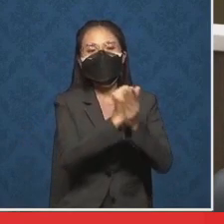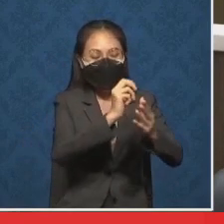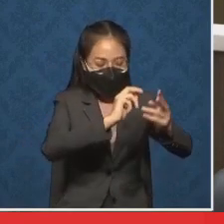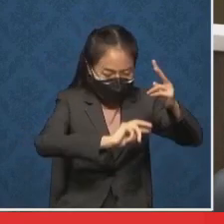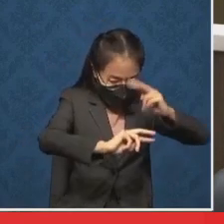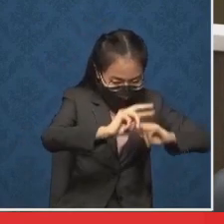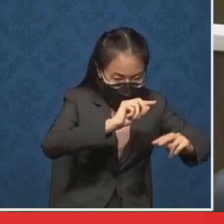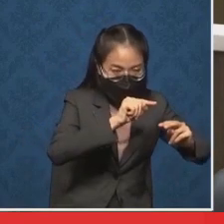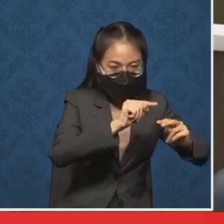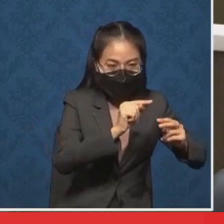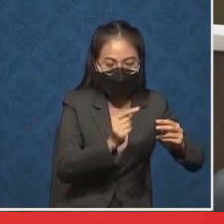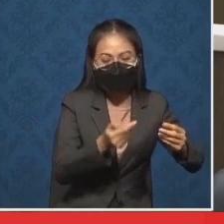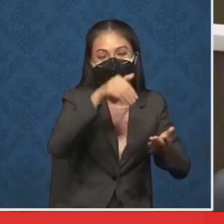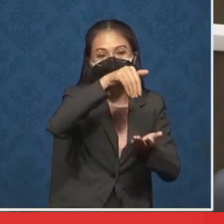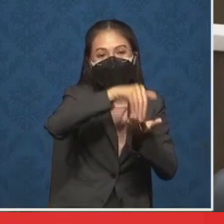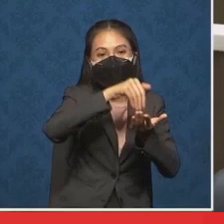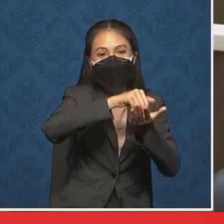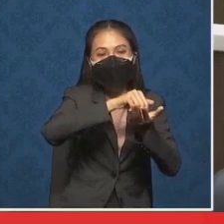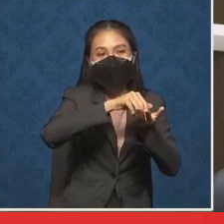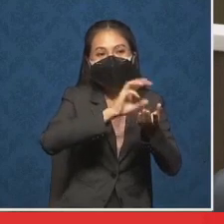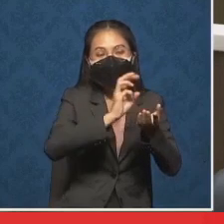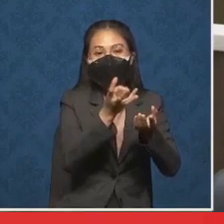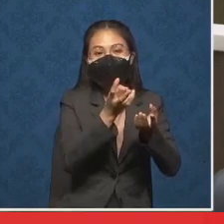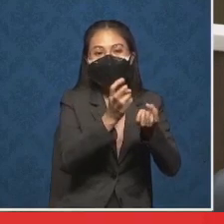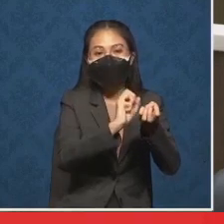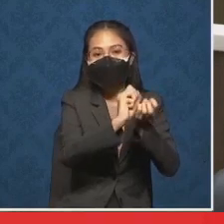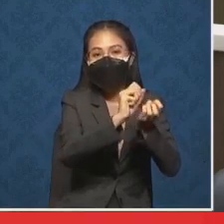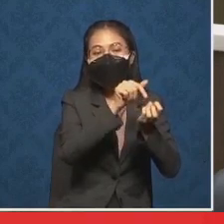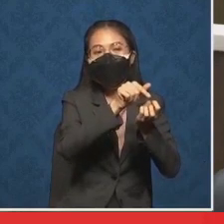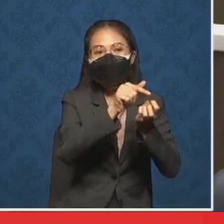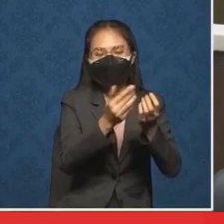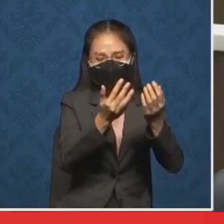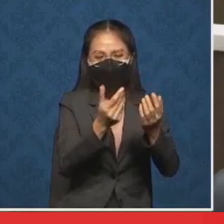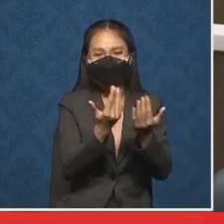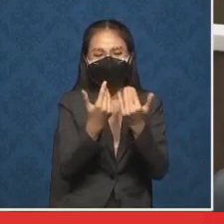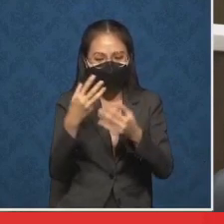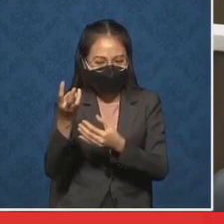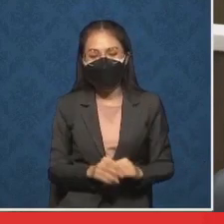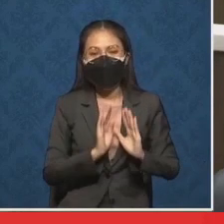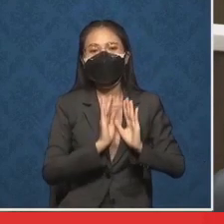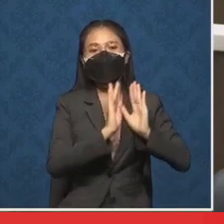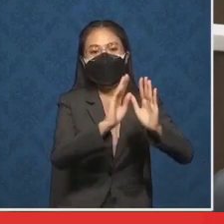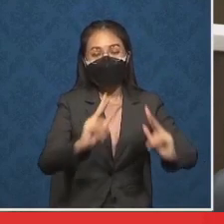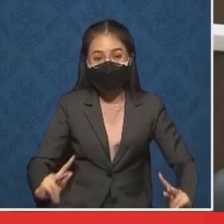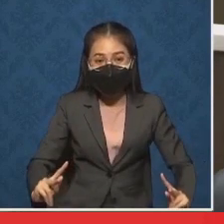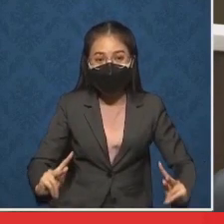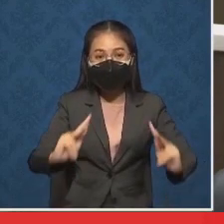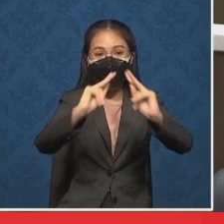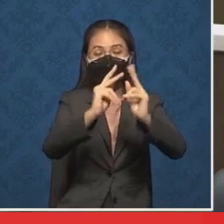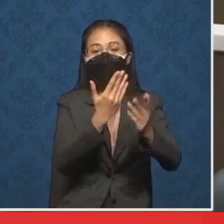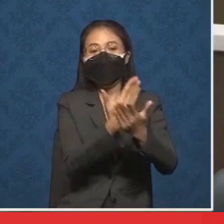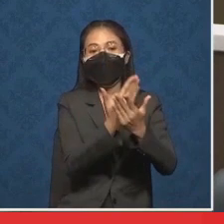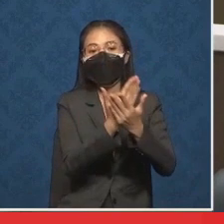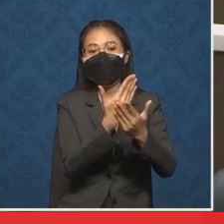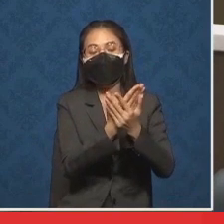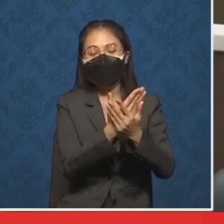แหล่งรับซื้อข้าวข้าวราคาถูกอยู่แล้วก็ยังถูกลดลงไปอีกนะครับเมื่อวานเนี่ยชดเชย